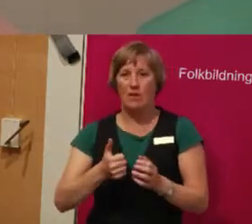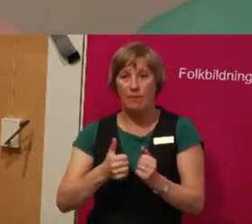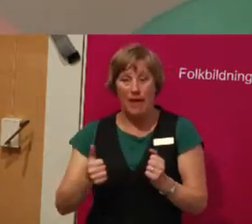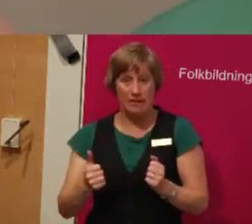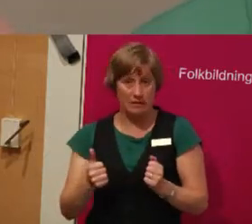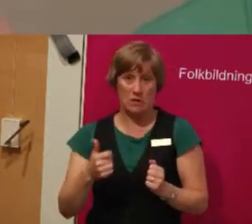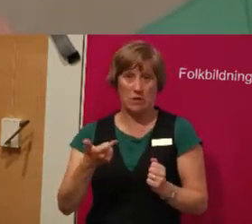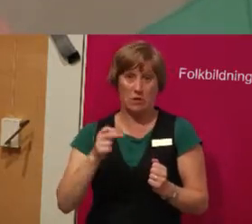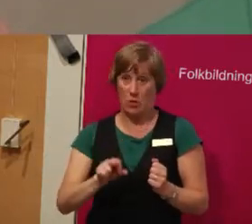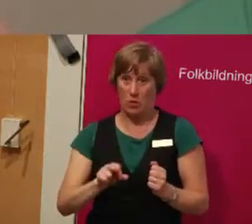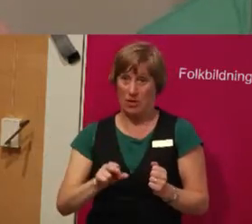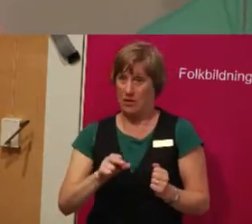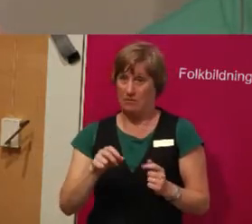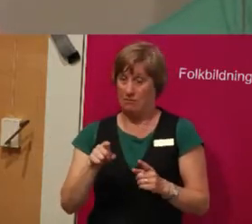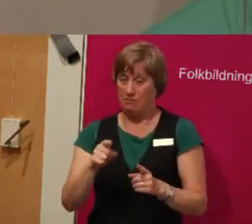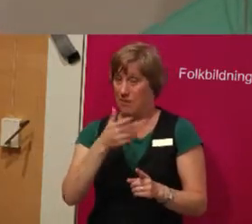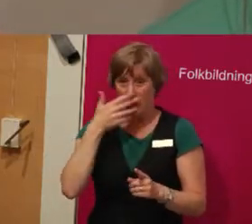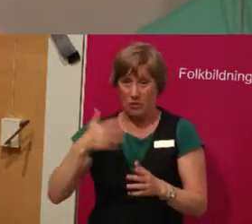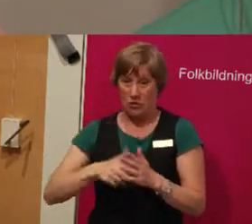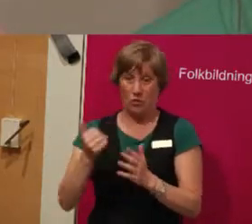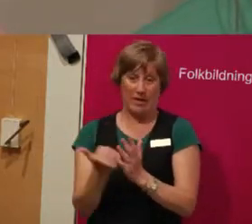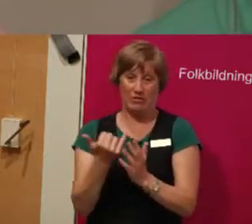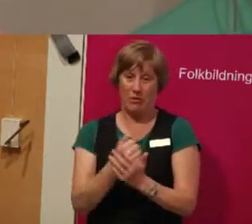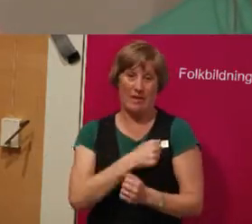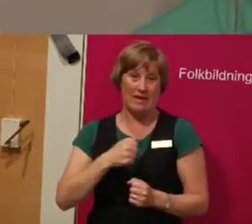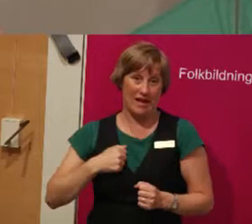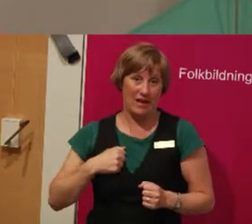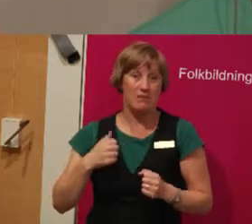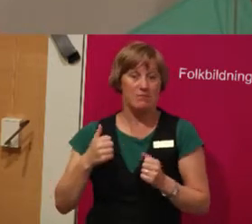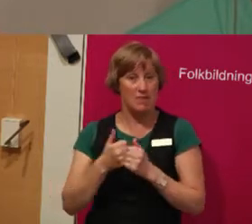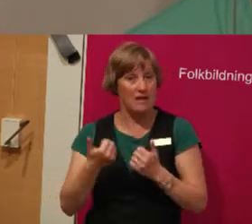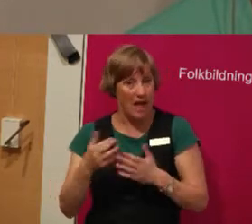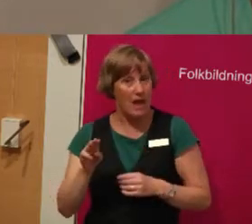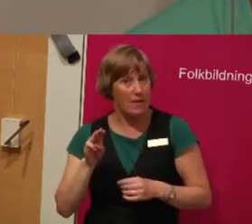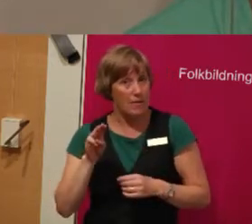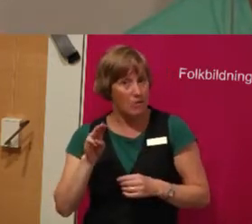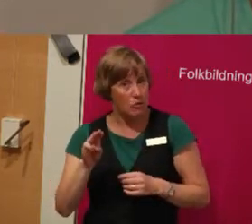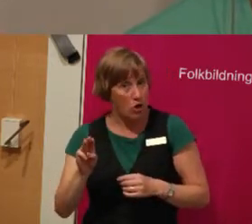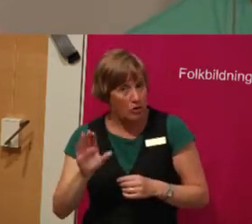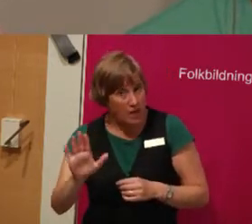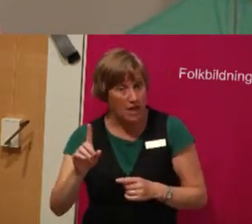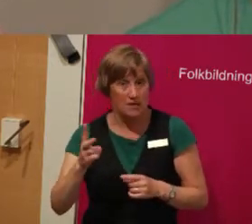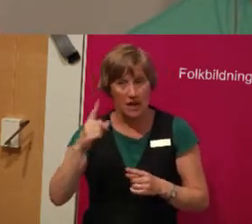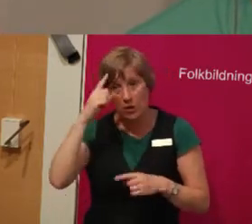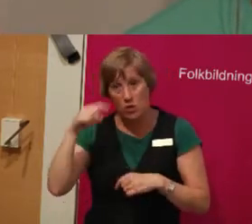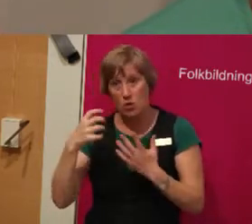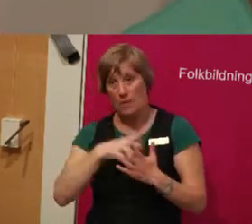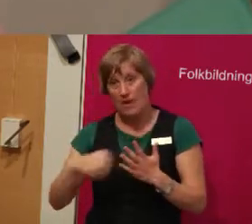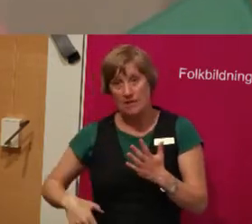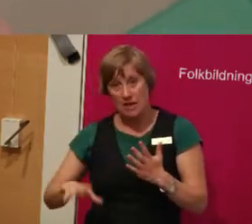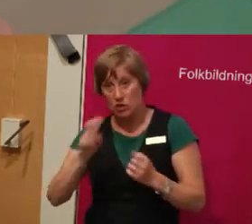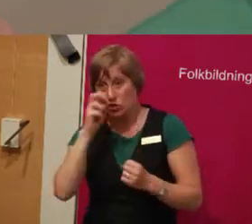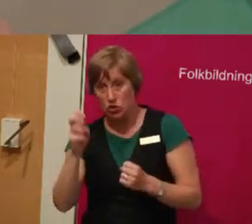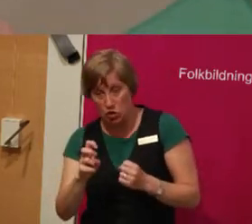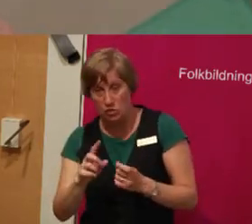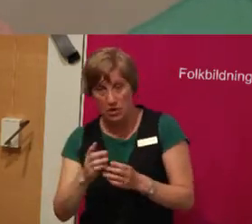fram i regeringsställning. Men det är Moderaterna, så är det kulturministerns syn innan hon blev kulturminister. Nu